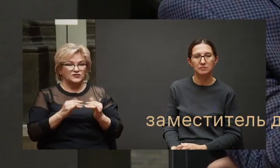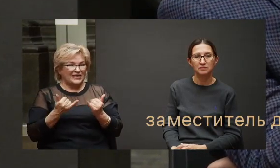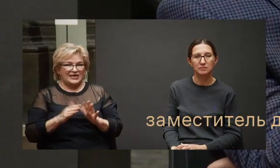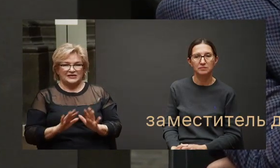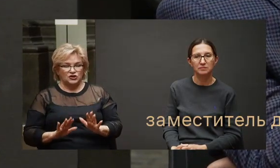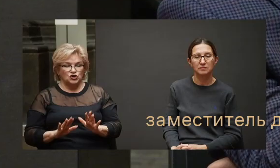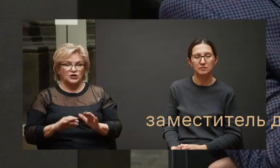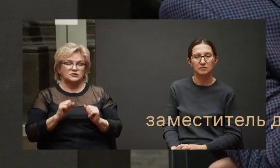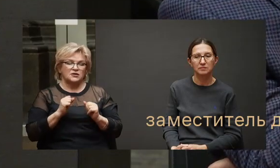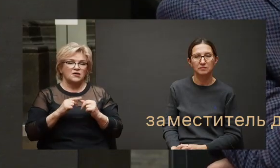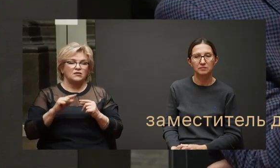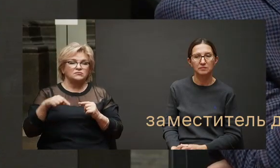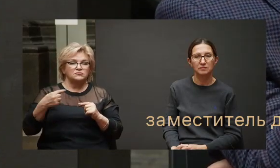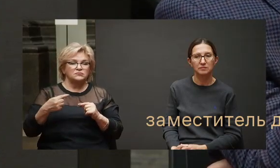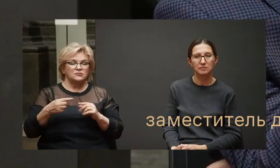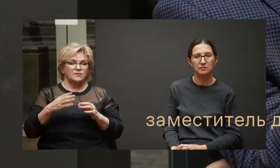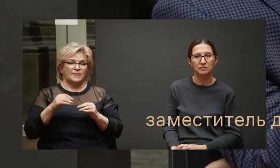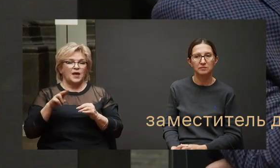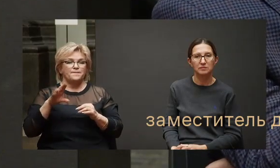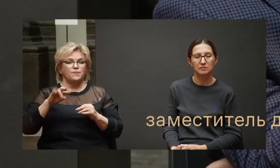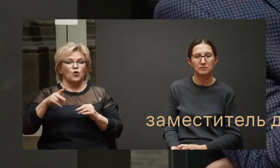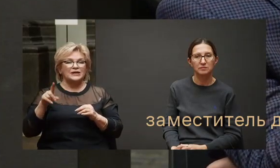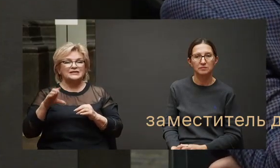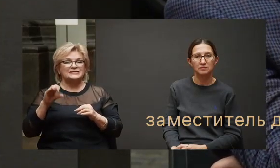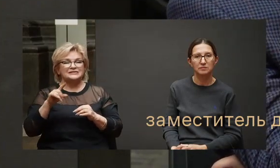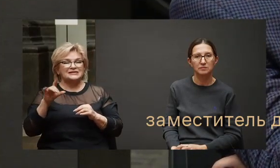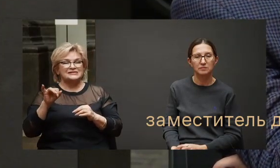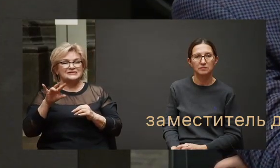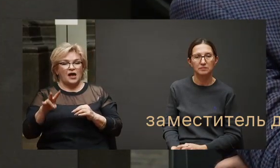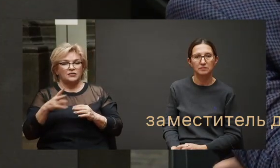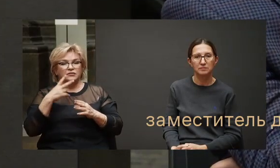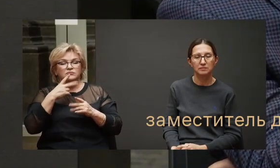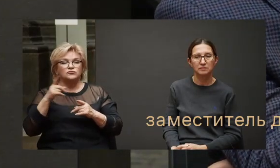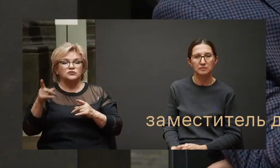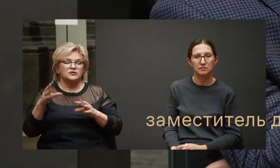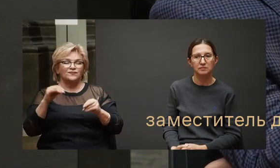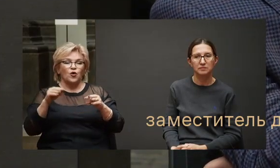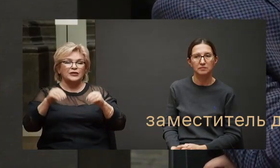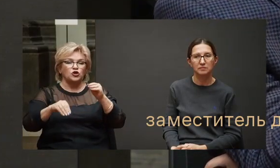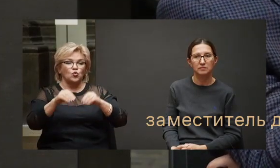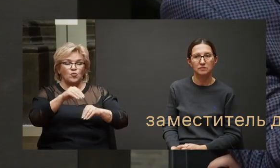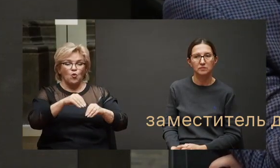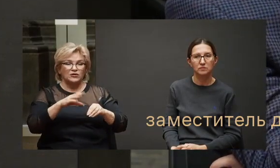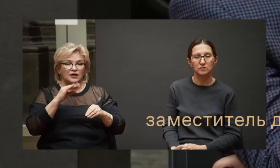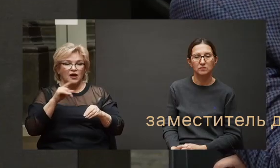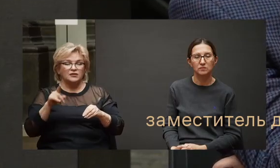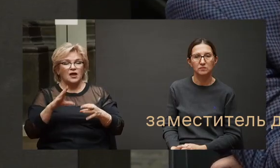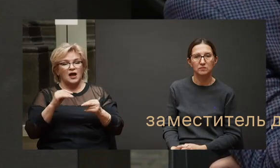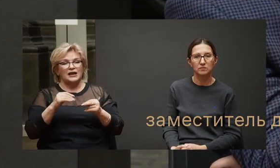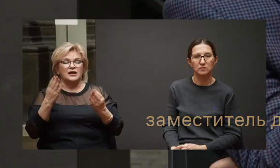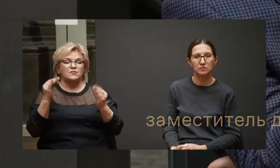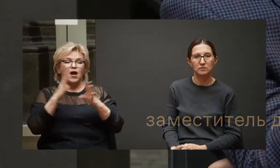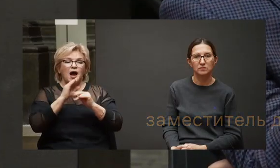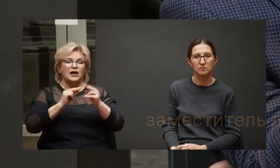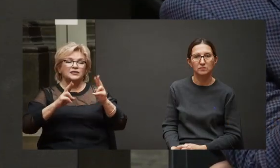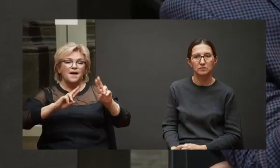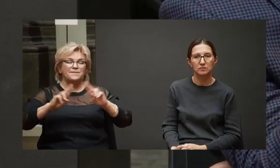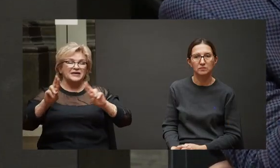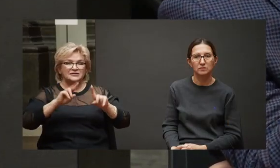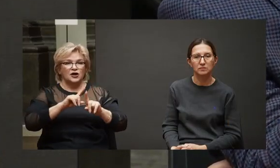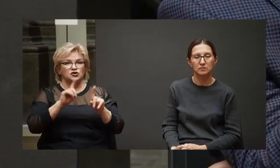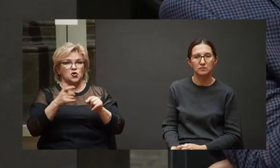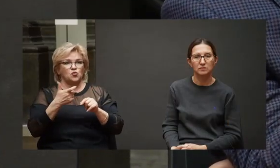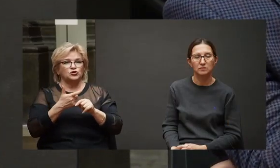а, например, с Поля Сезанна, потому что, когда ты смотришь на его натюрморты или на его пейзажи, это очень хорошо в свое